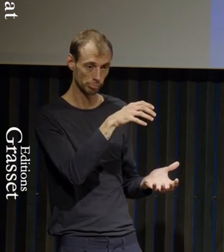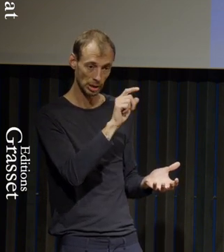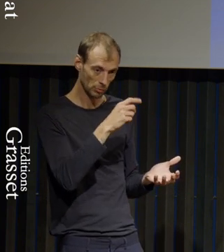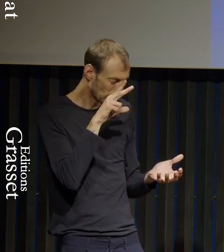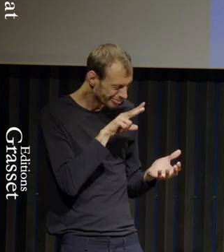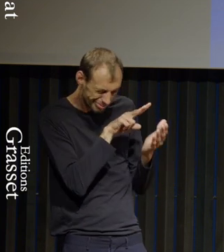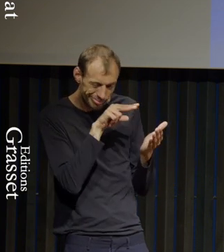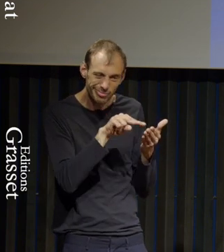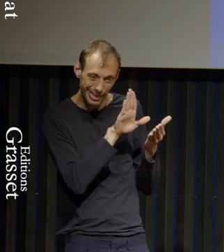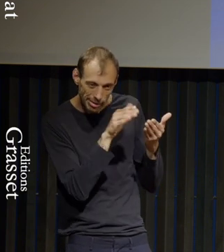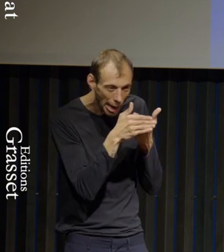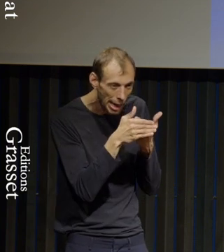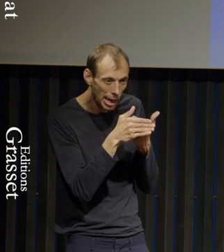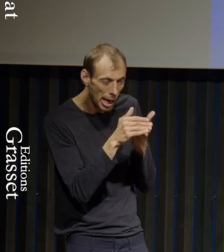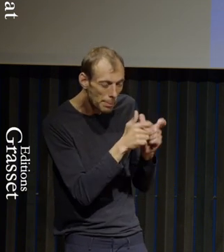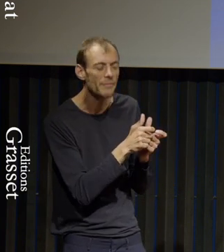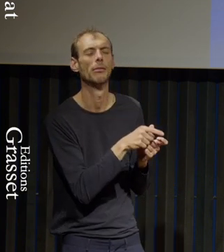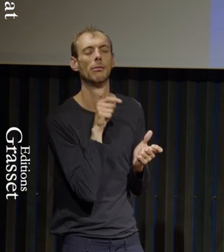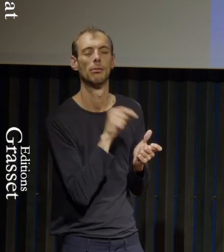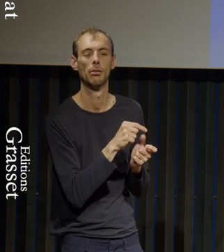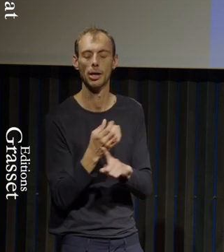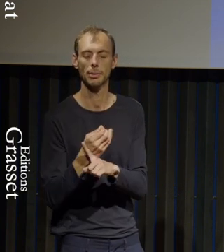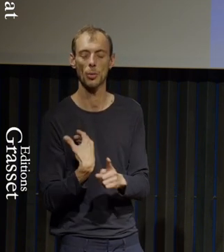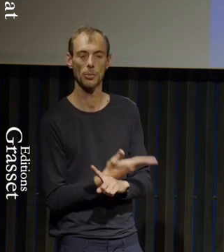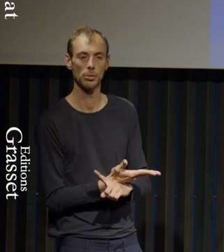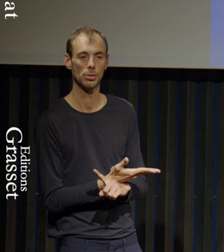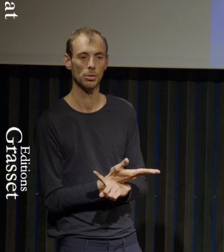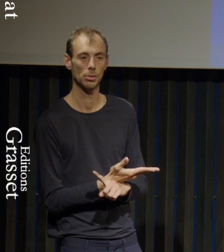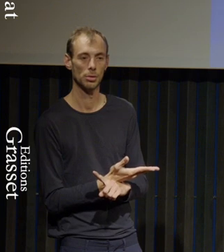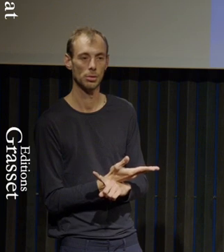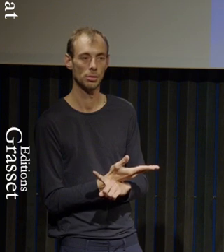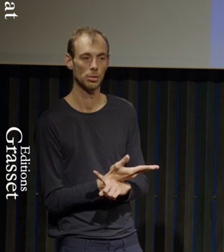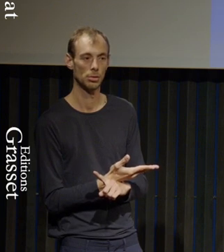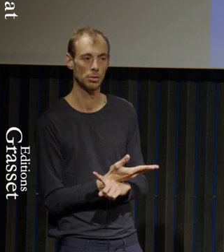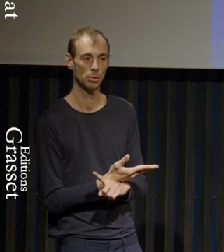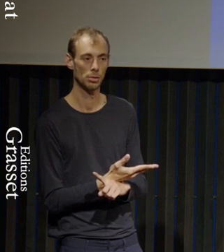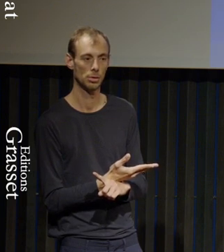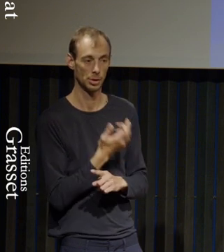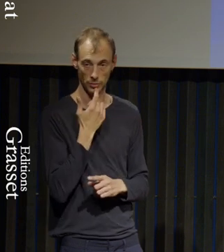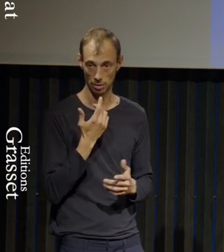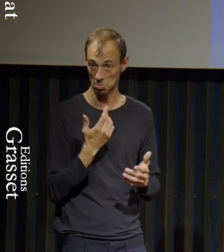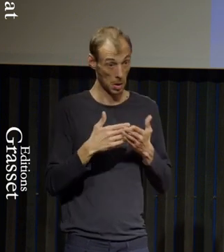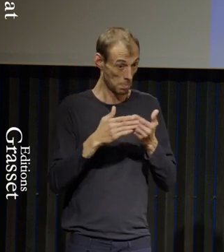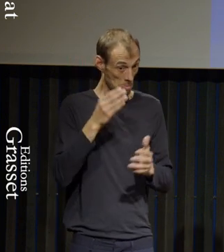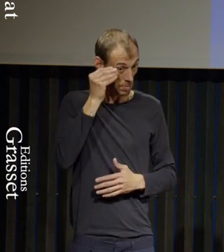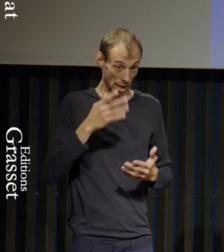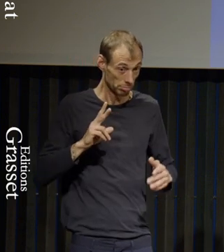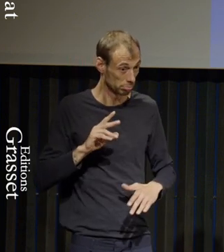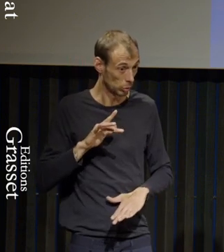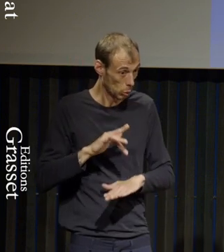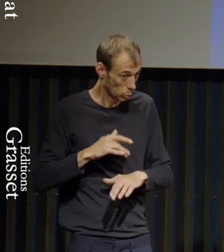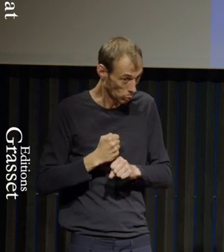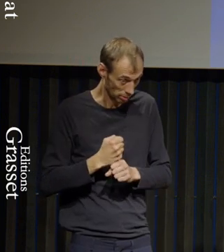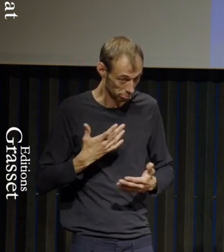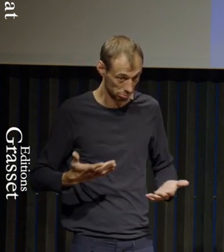signes de telle ou telle maladie. Autrement dit, dans l'exercice de la psychiatrie même, il faut une attention au